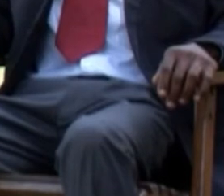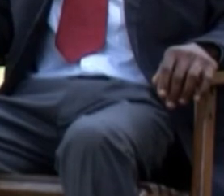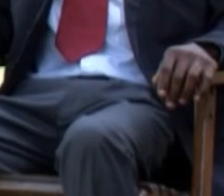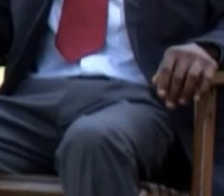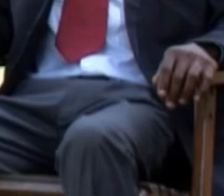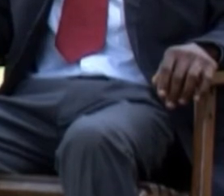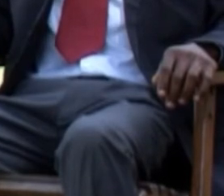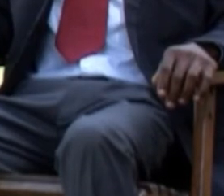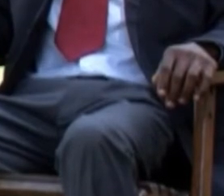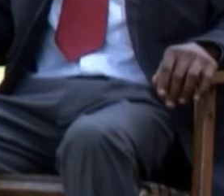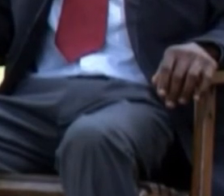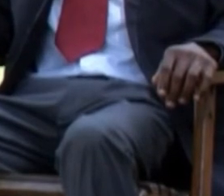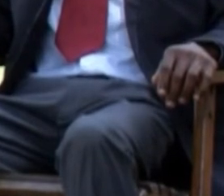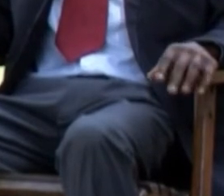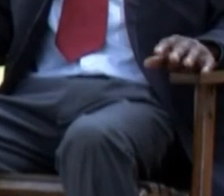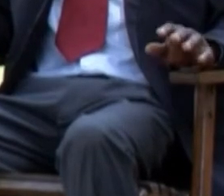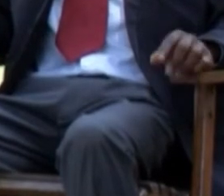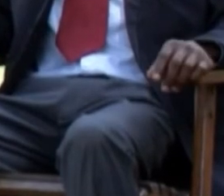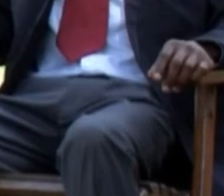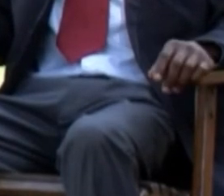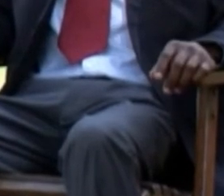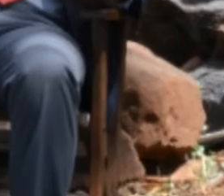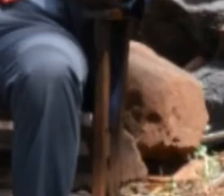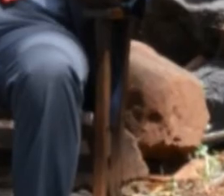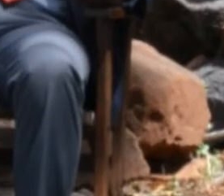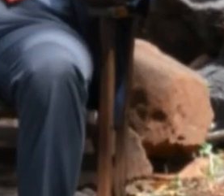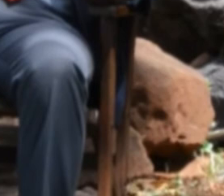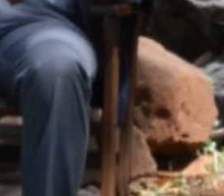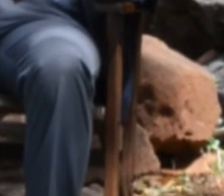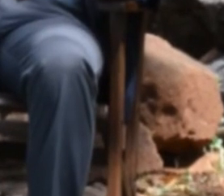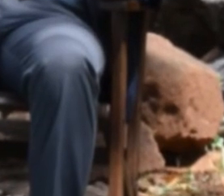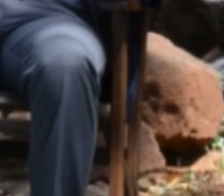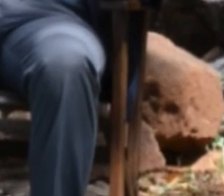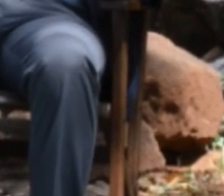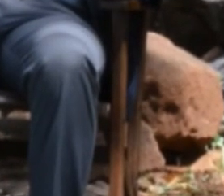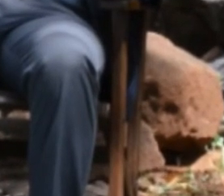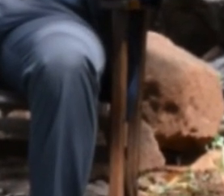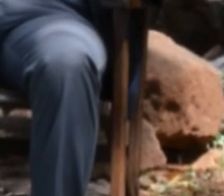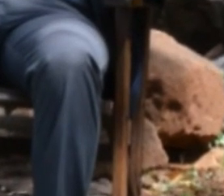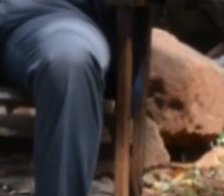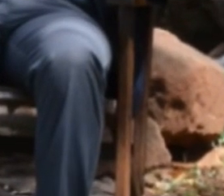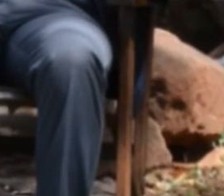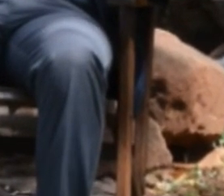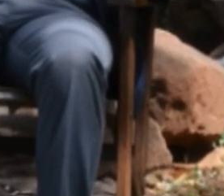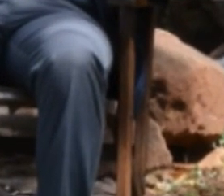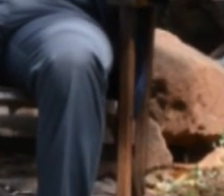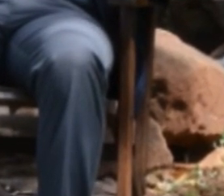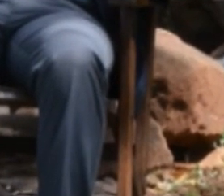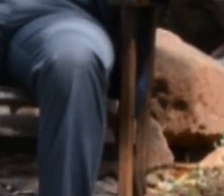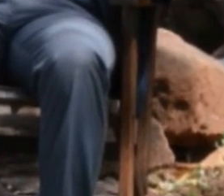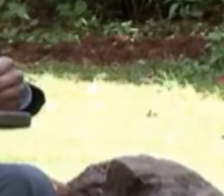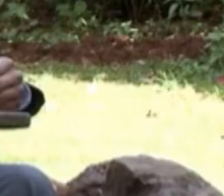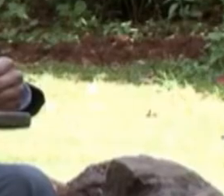Mwea wa Jesu, hausiwe kushka, dewe rudo kukulira ne kuzidzora.